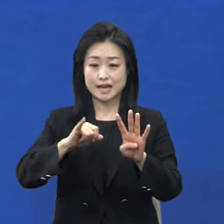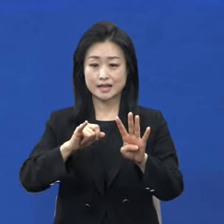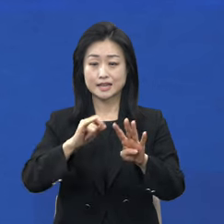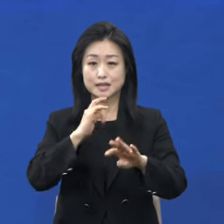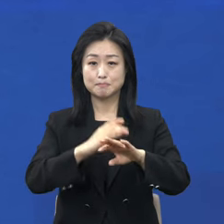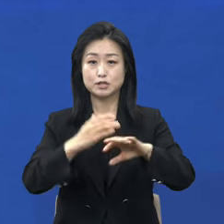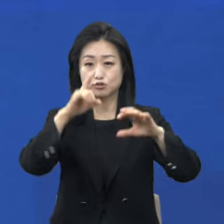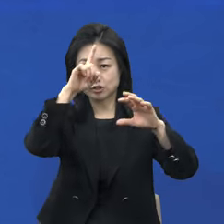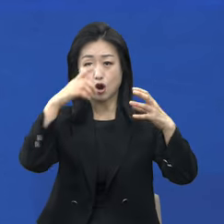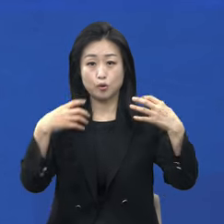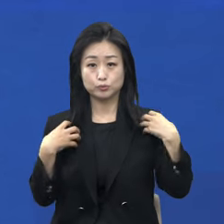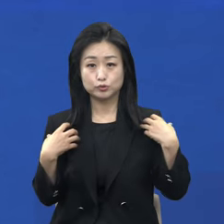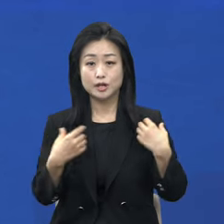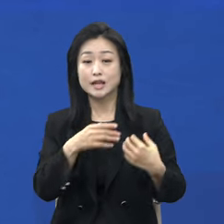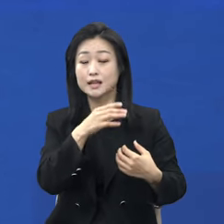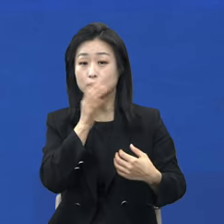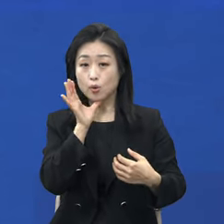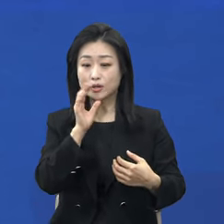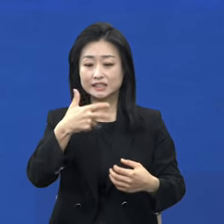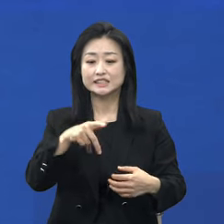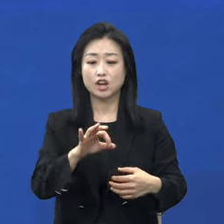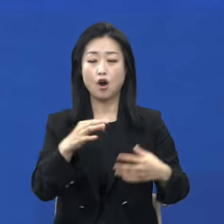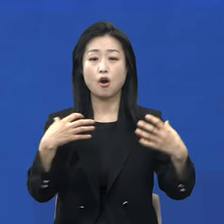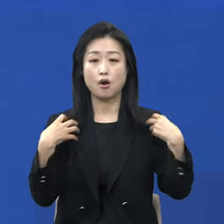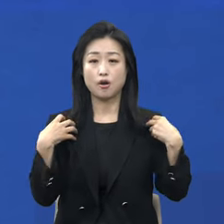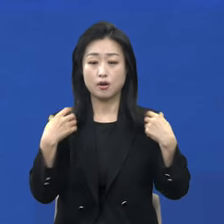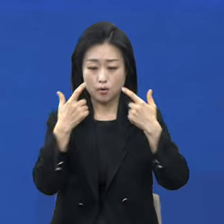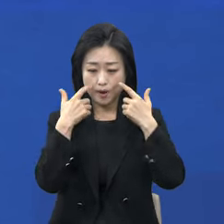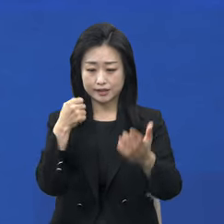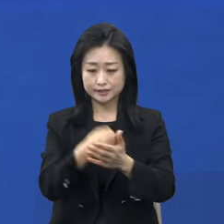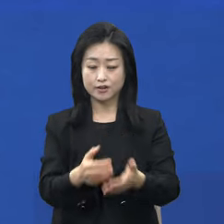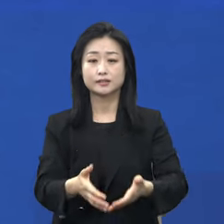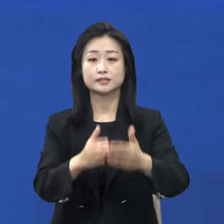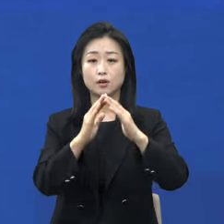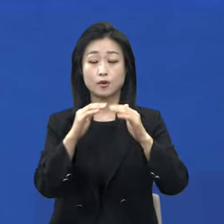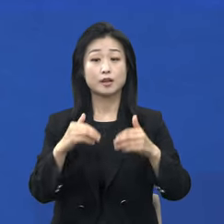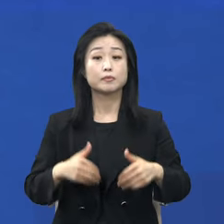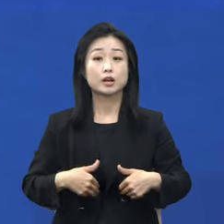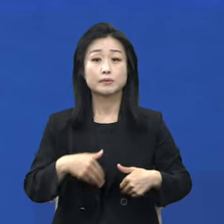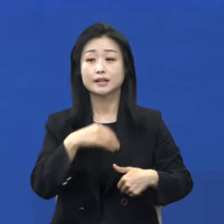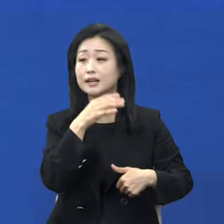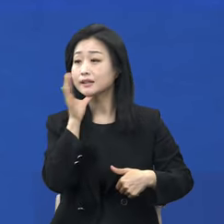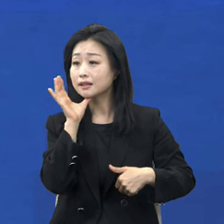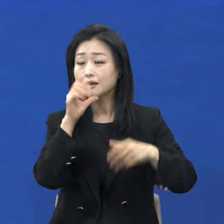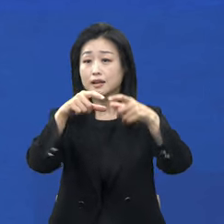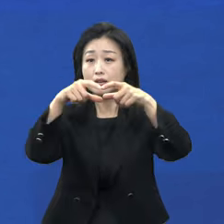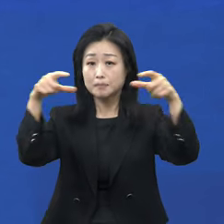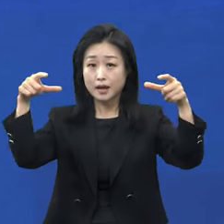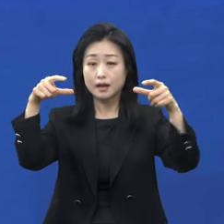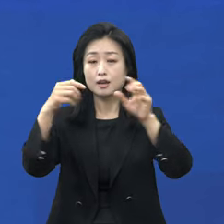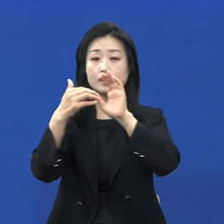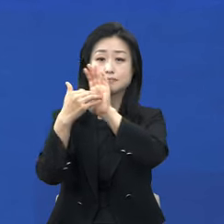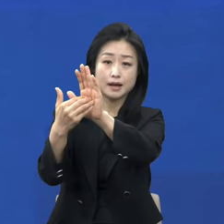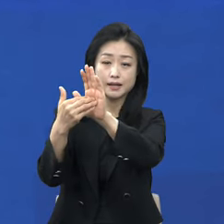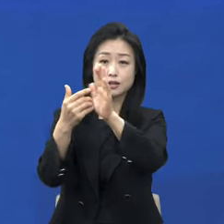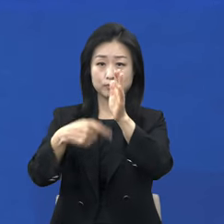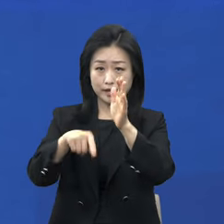민주정부에서 노인청 신설에 확정된 미래인 초고령화 시대를